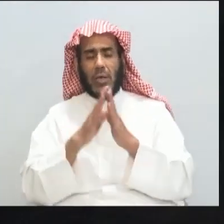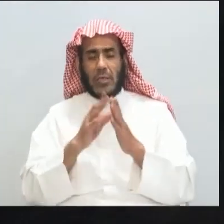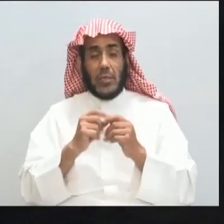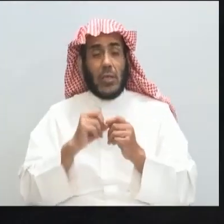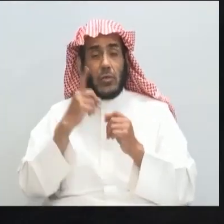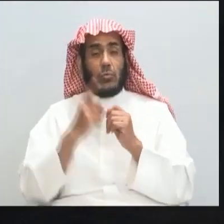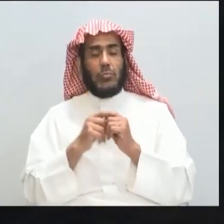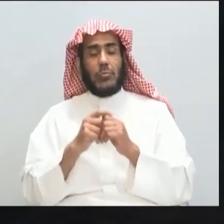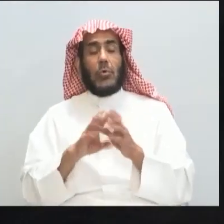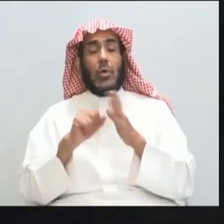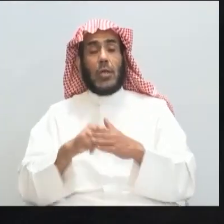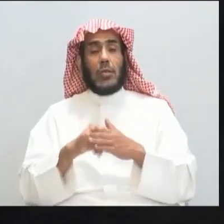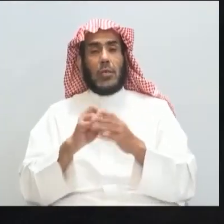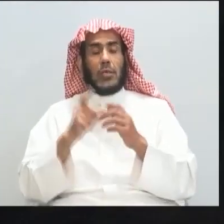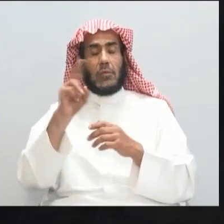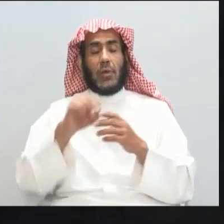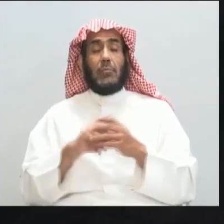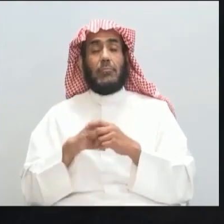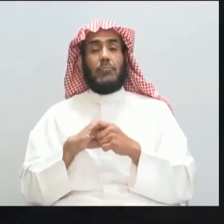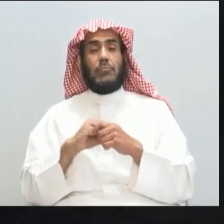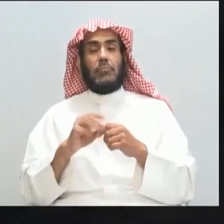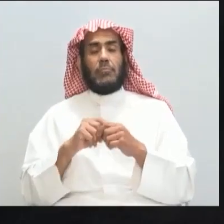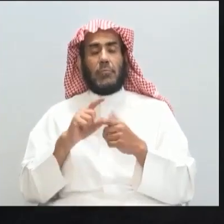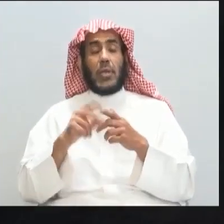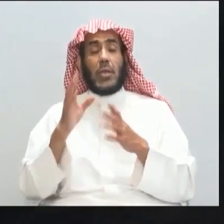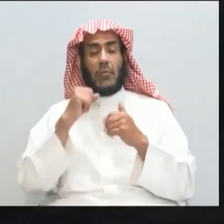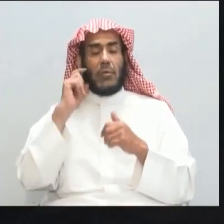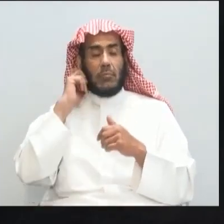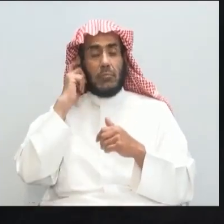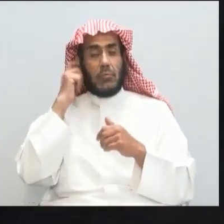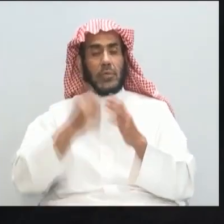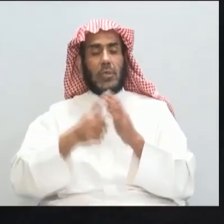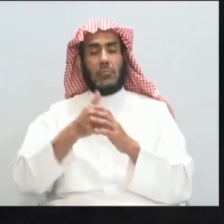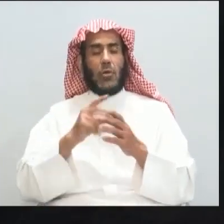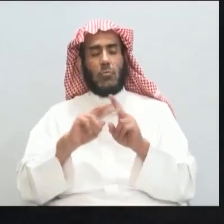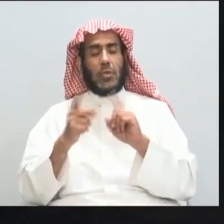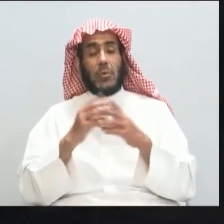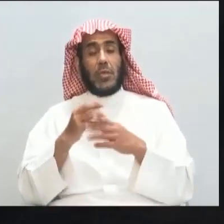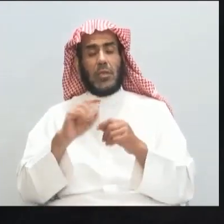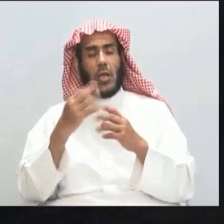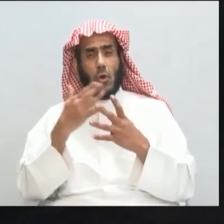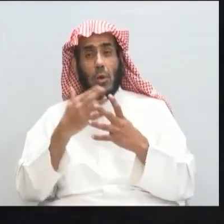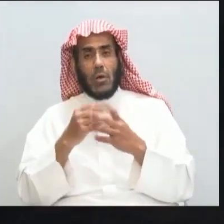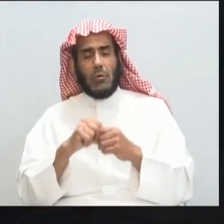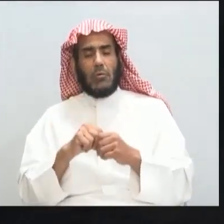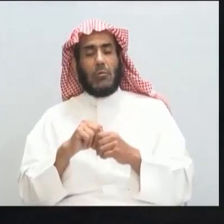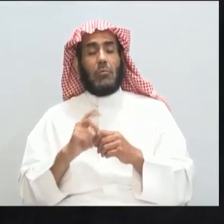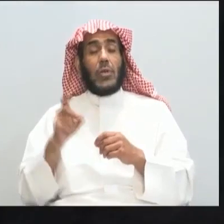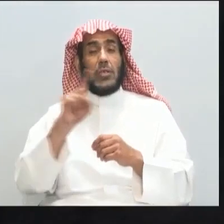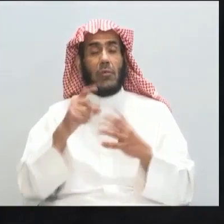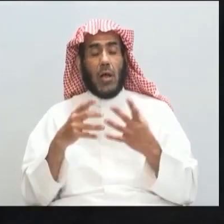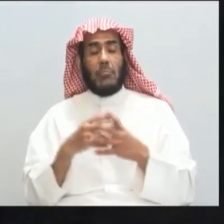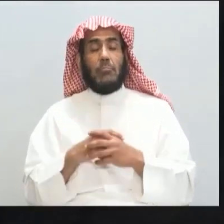التعجب وكذلك الاستفهام وكذلك النفي هنا استطعنا ان نميز بين التعجب وبين